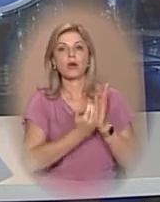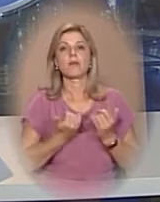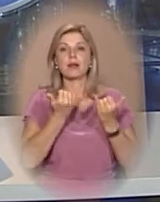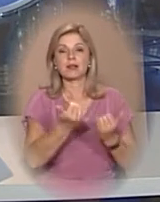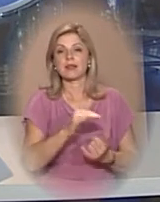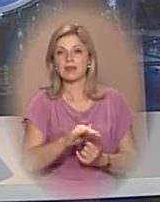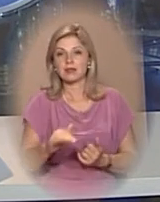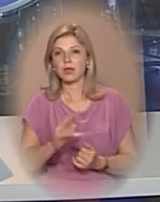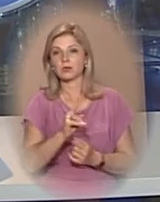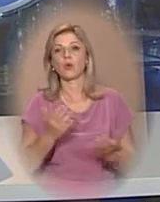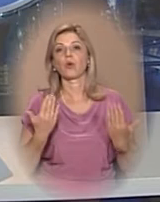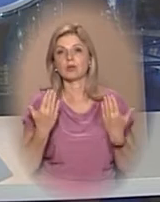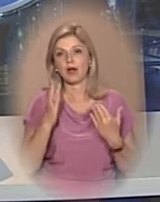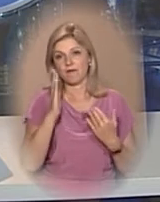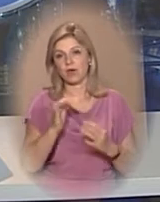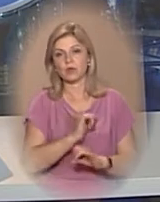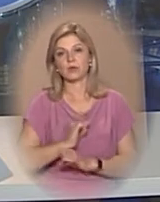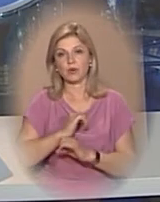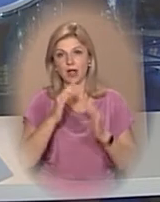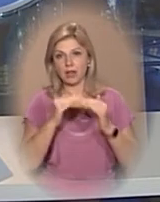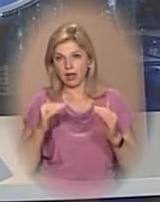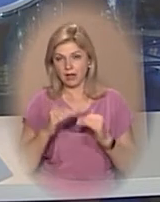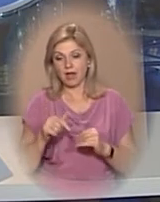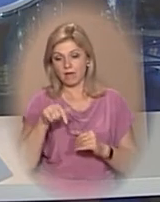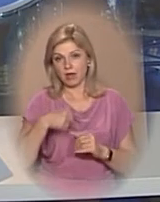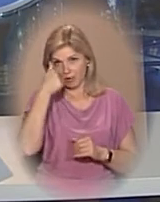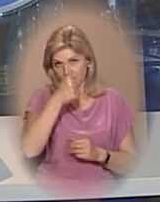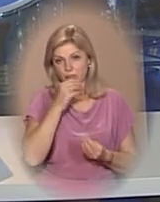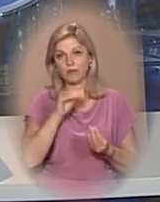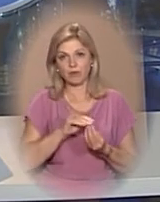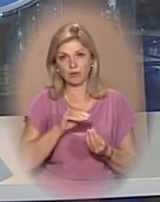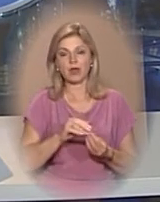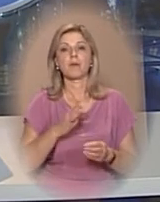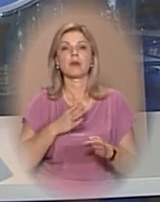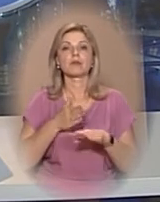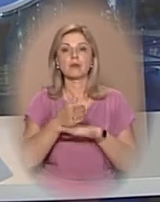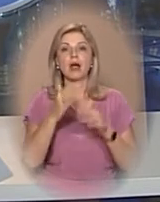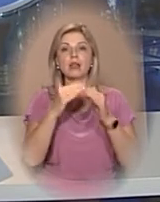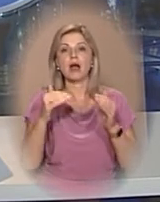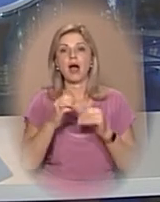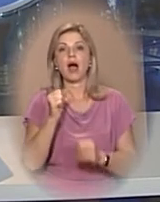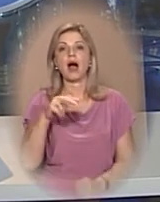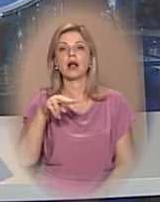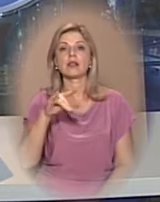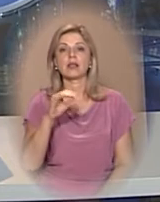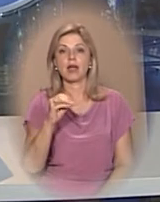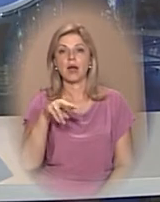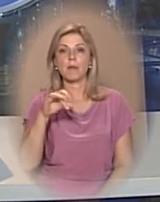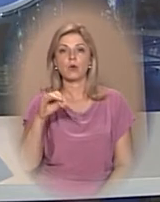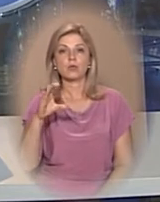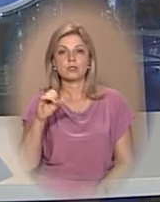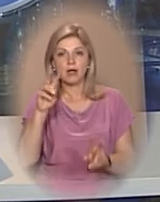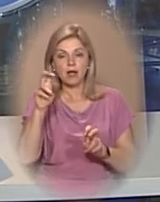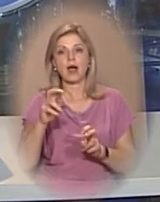які відпочивають у оздоровчих таборах. Цей рік не виняток. Рятівники завітали до табору «Алої паруса», які розташовуються на